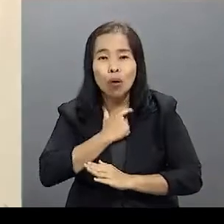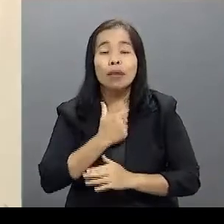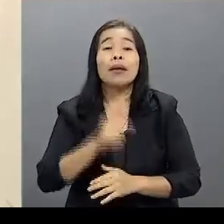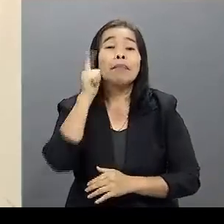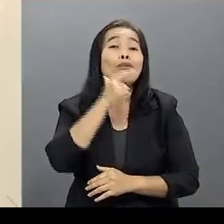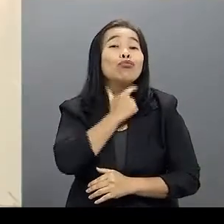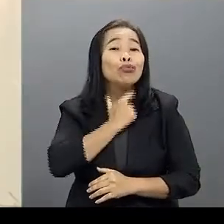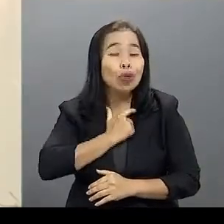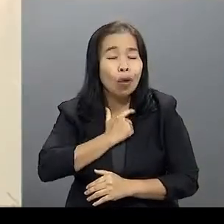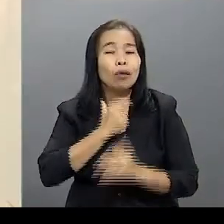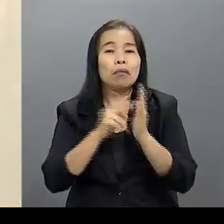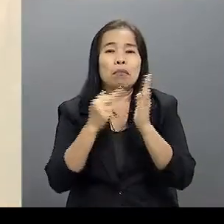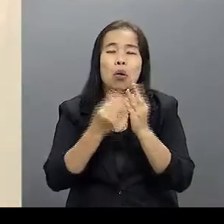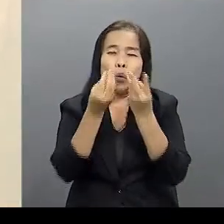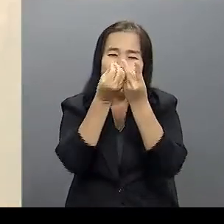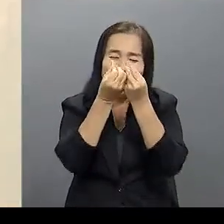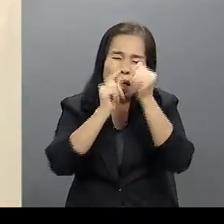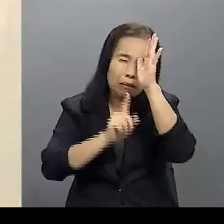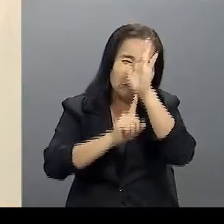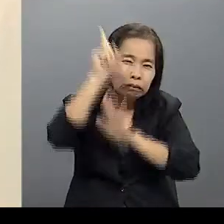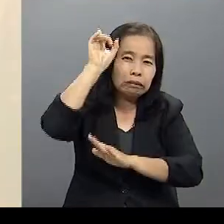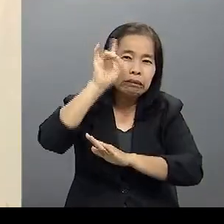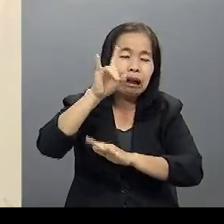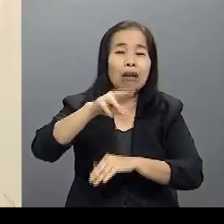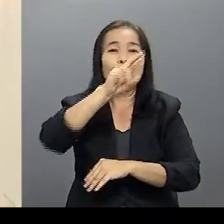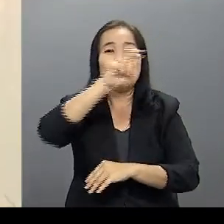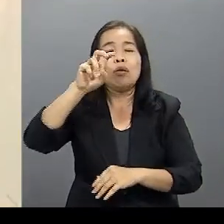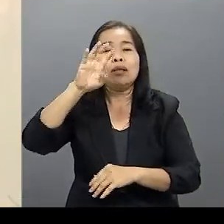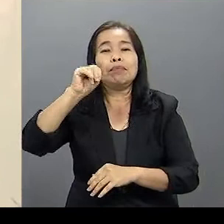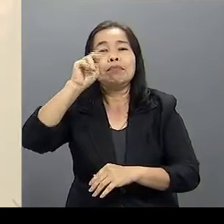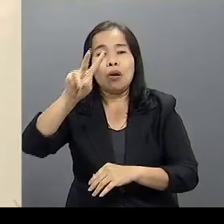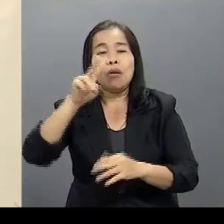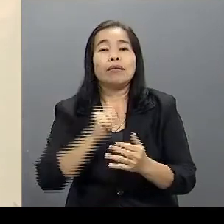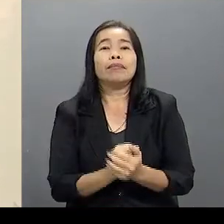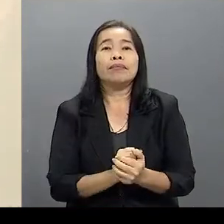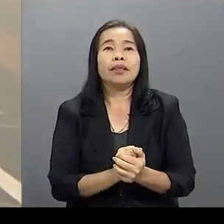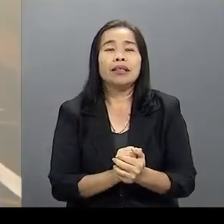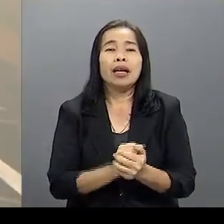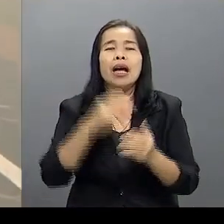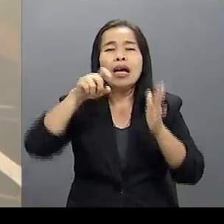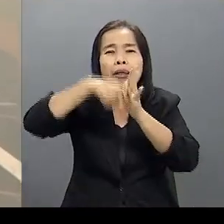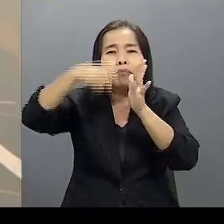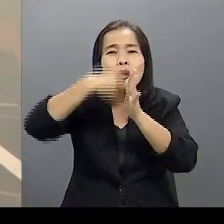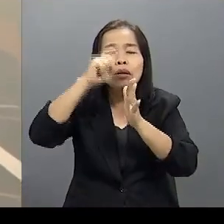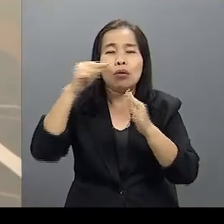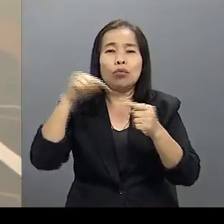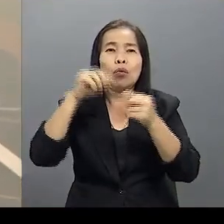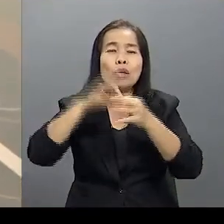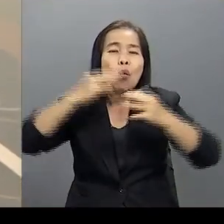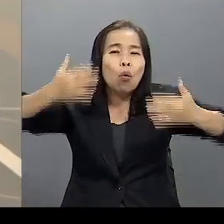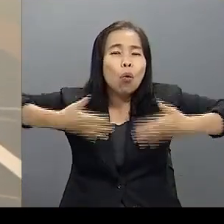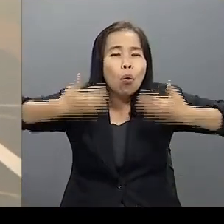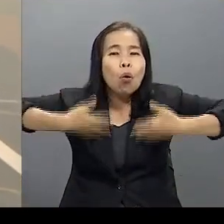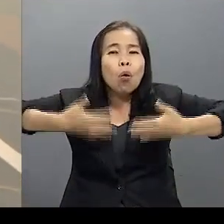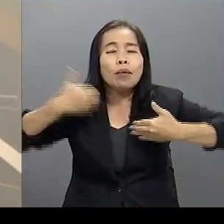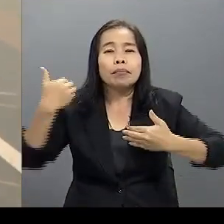ที่คาฝุนสูงสุด242 ไมpan คลisherm ต่อลูบาทเมตรประจัยมาจาก จุความร้อนในพื้นที่ซึกยงสูงที่